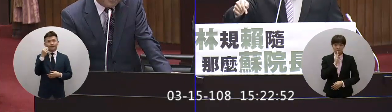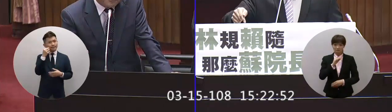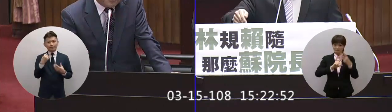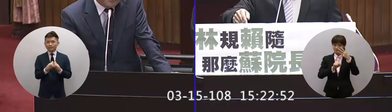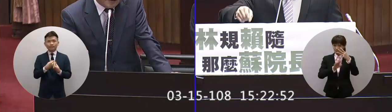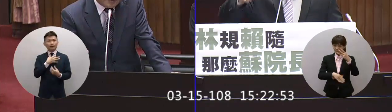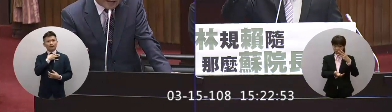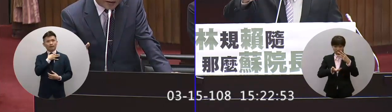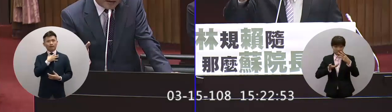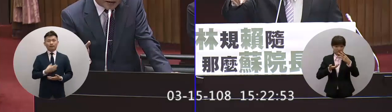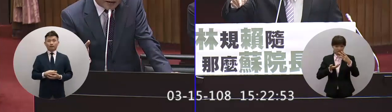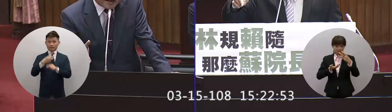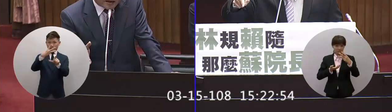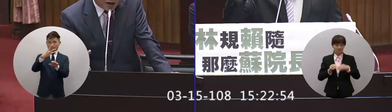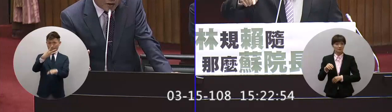说，3月底以前？